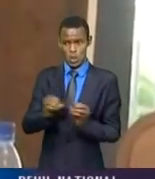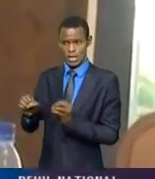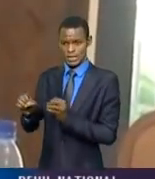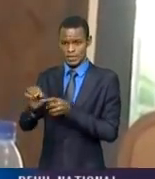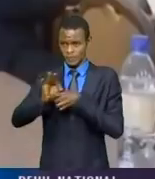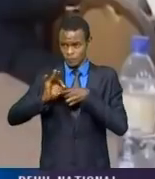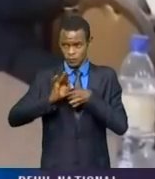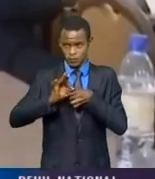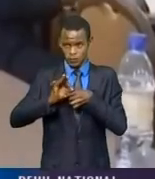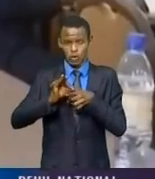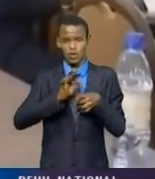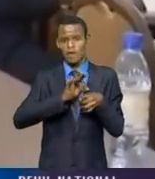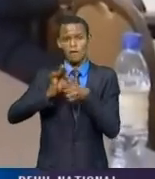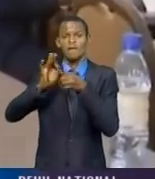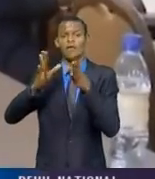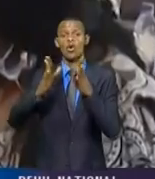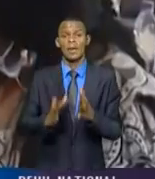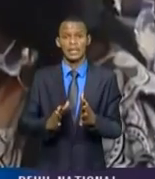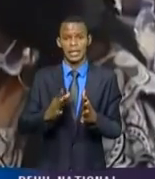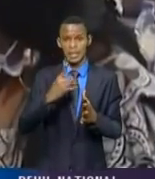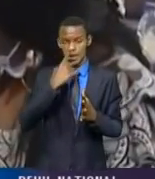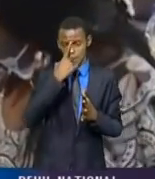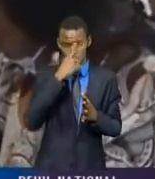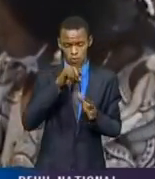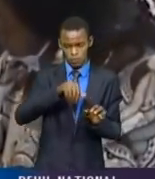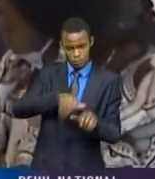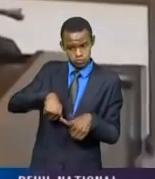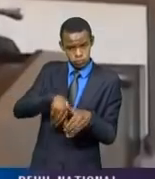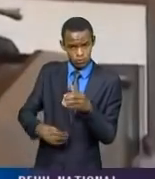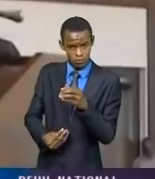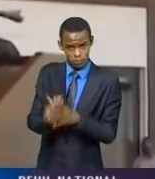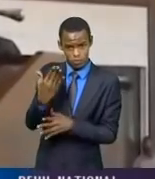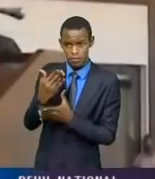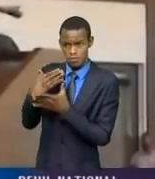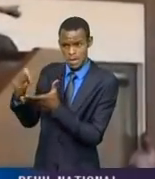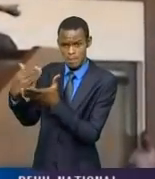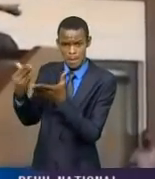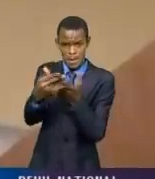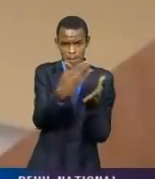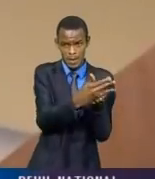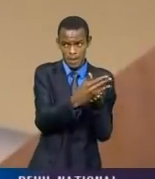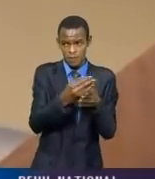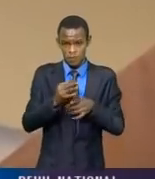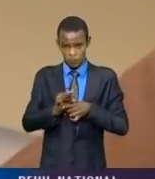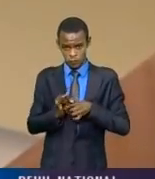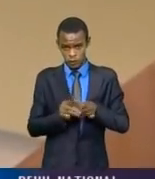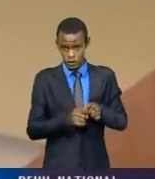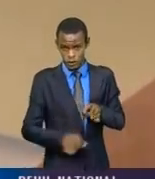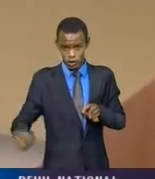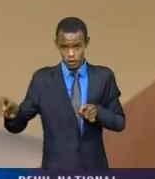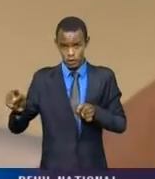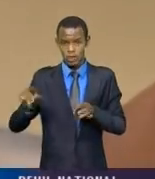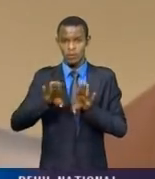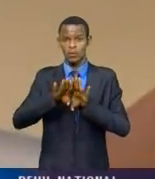financements de la chaîne de valeur agricole cette formation qui a été ouverte par les gouverneurs des provinces du kivu câline